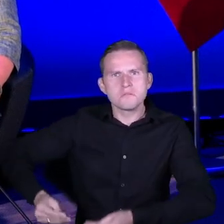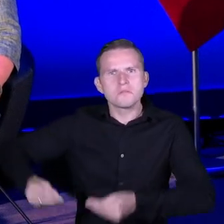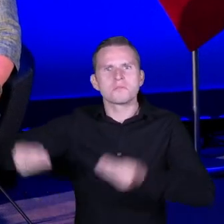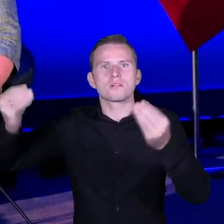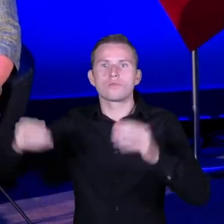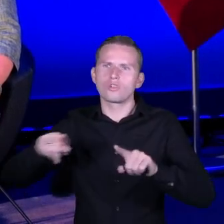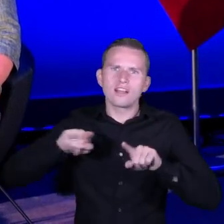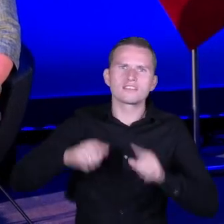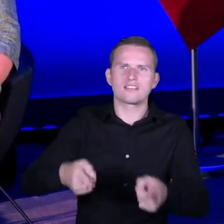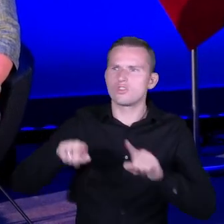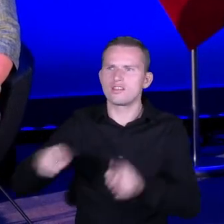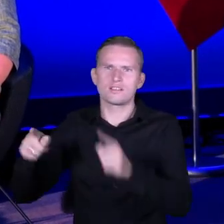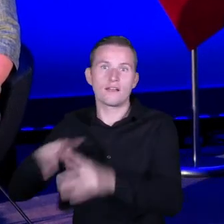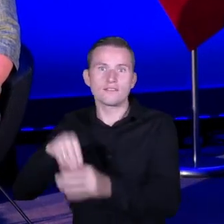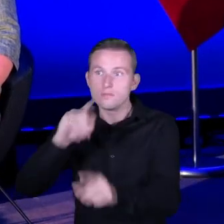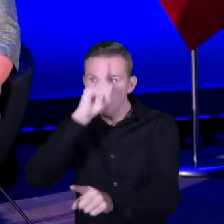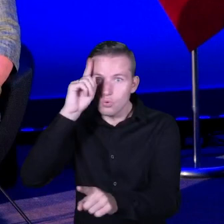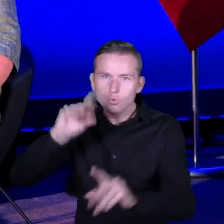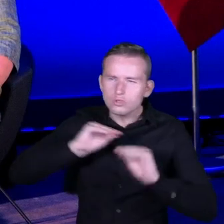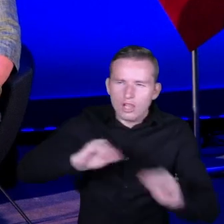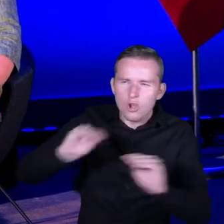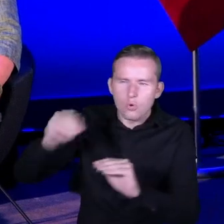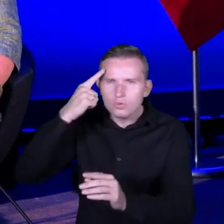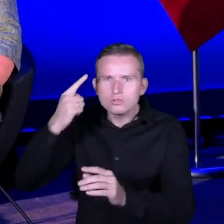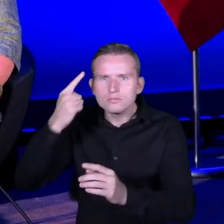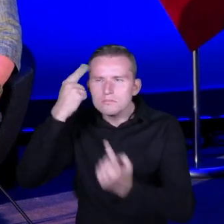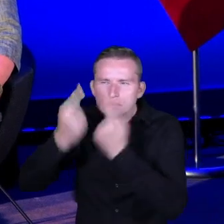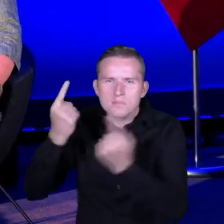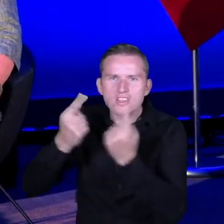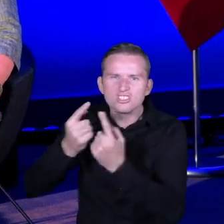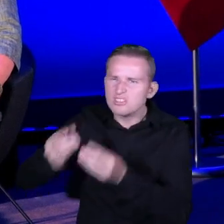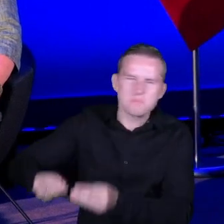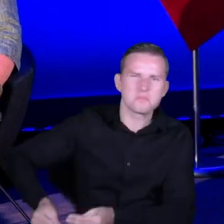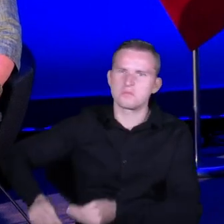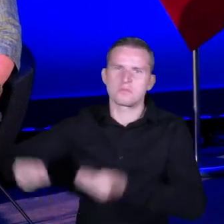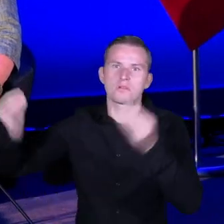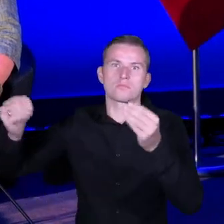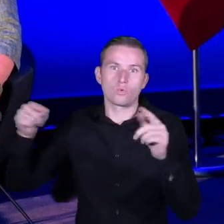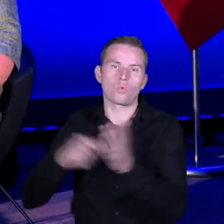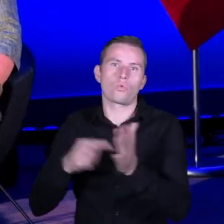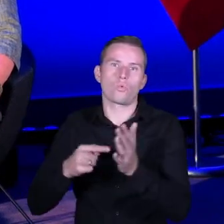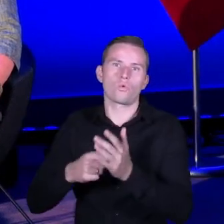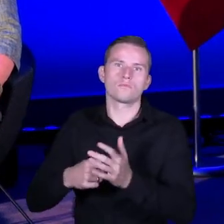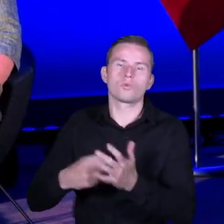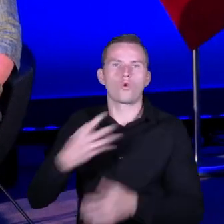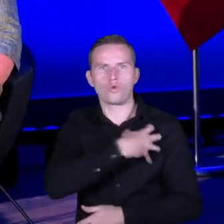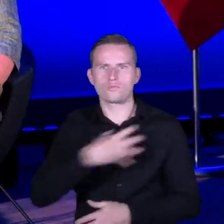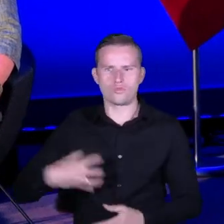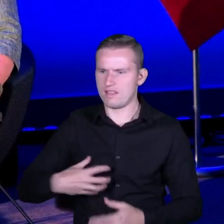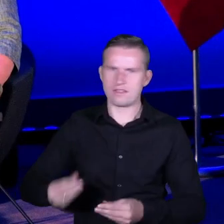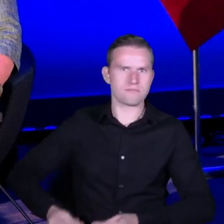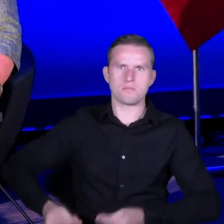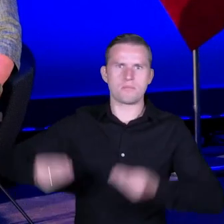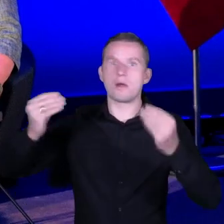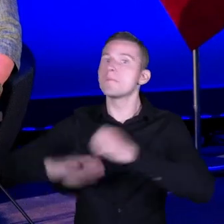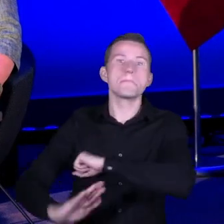na ludziach, krótko mówiąc, i w ogóle całe gospodarki też budują, albo powinny budować na kapitale